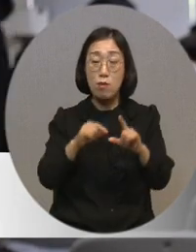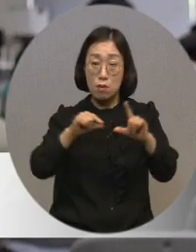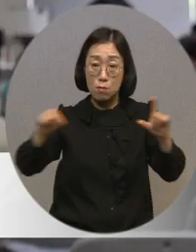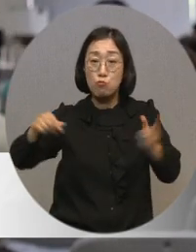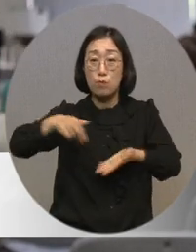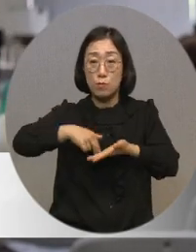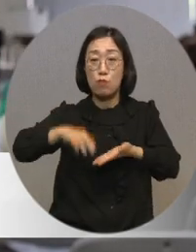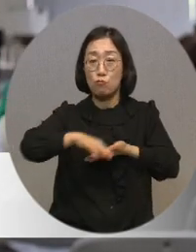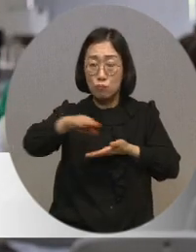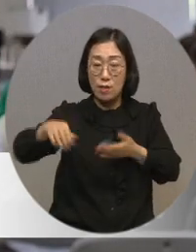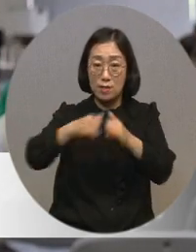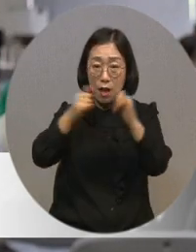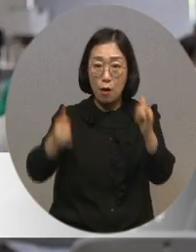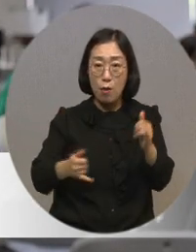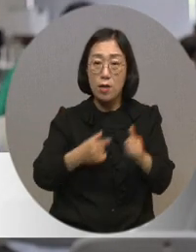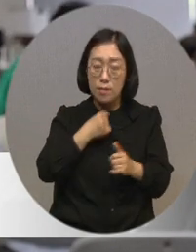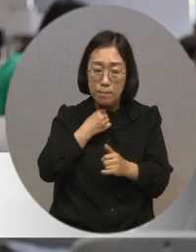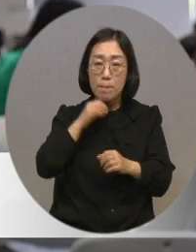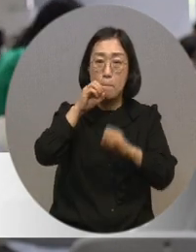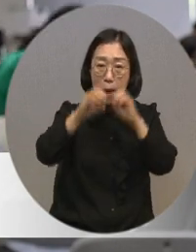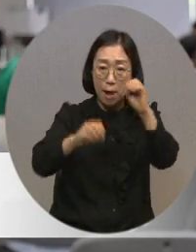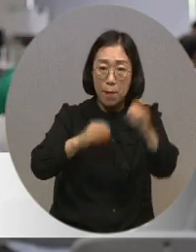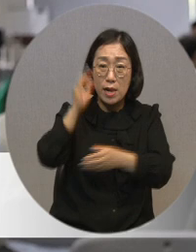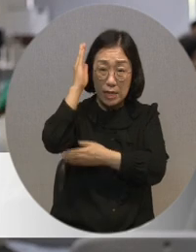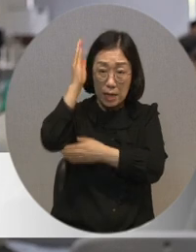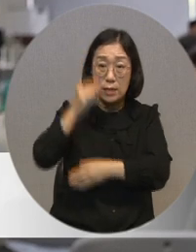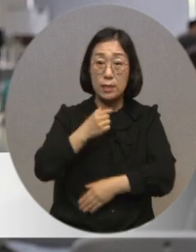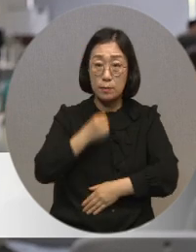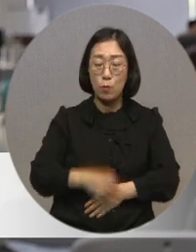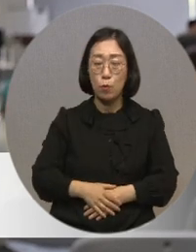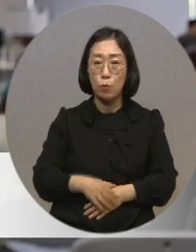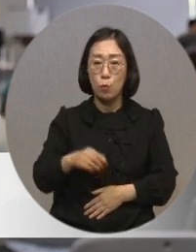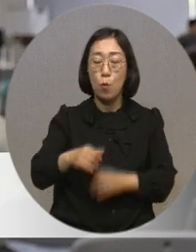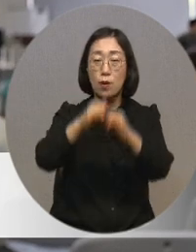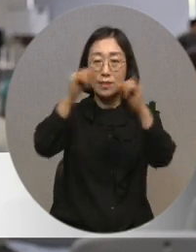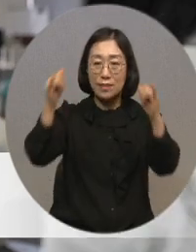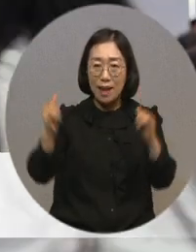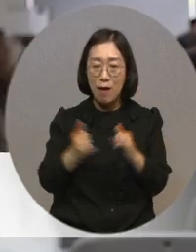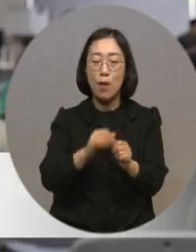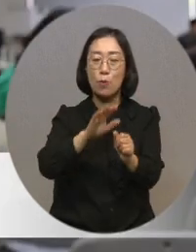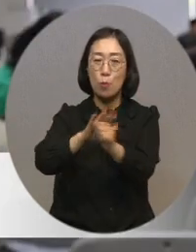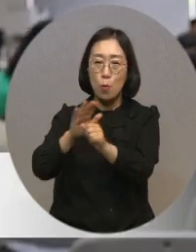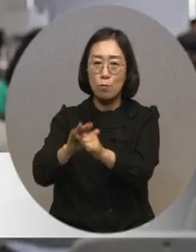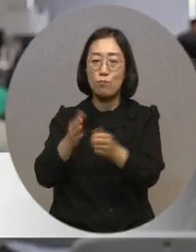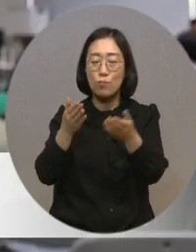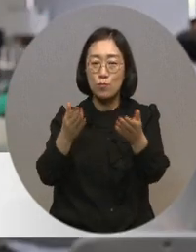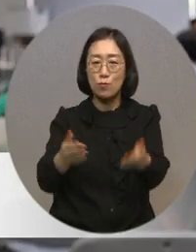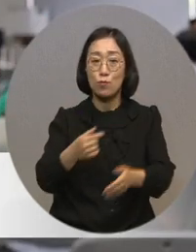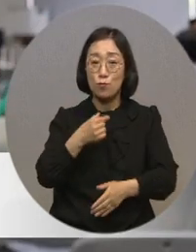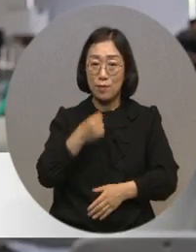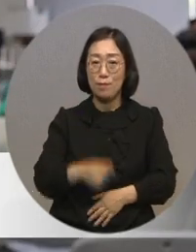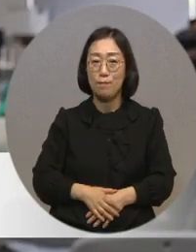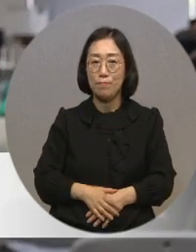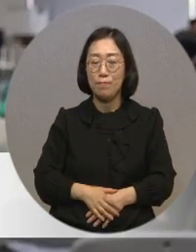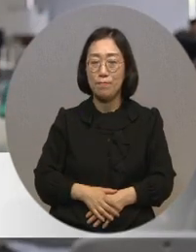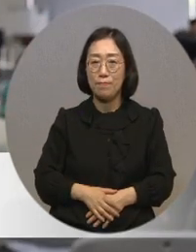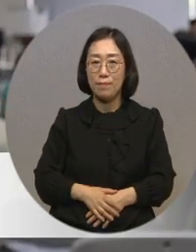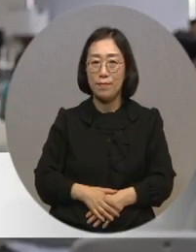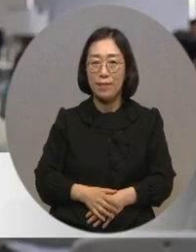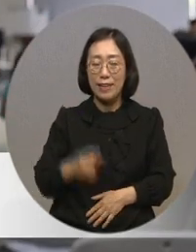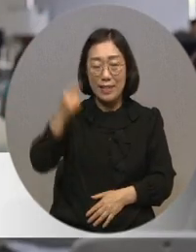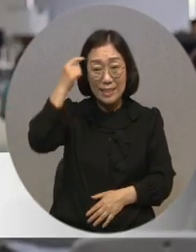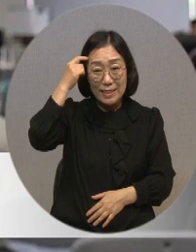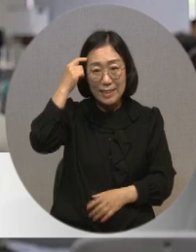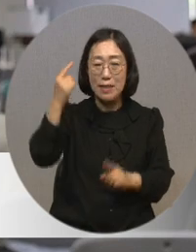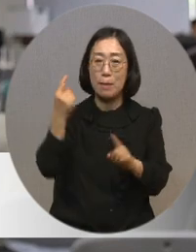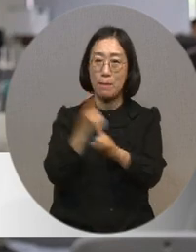이렇게 사회에 하고 싶은 말도 전하고 또 사회에도 어느 정도 도움이 되는, 그러면서 인식이 좀